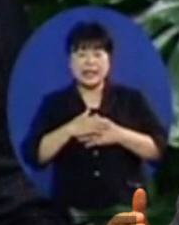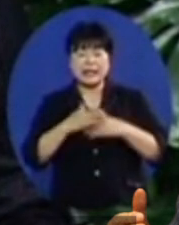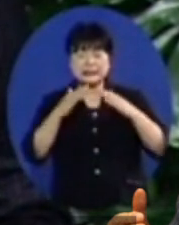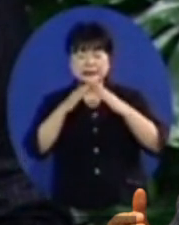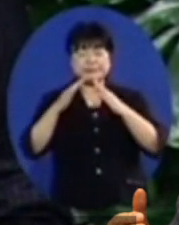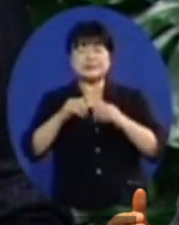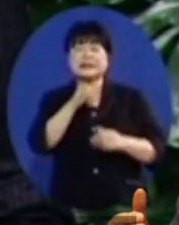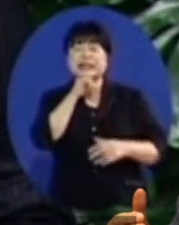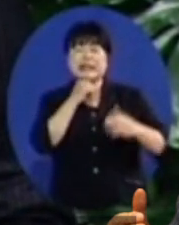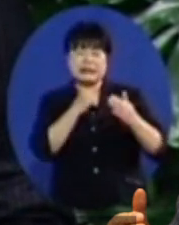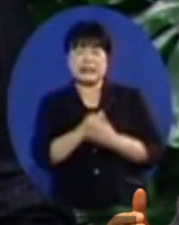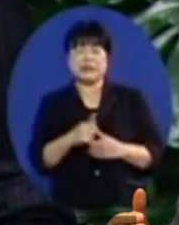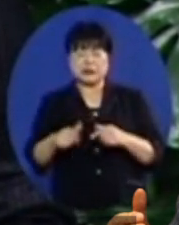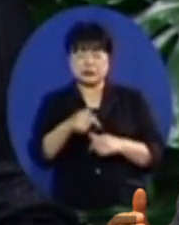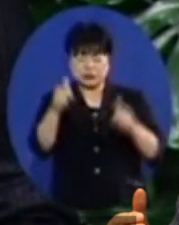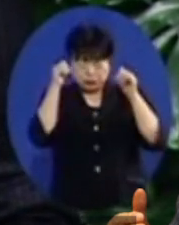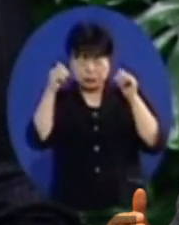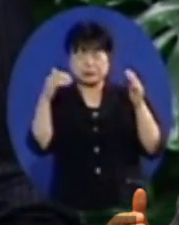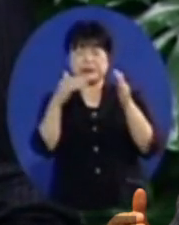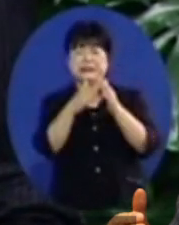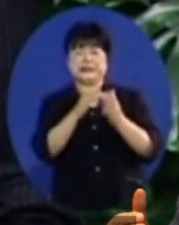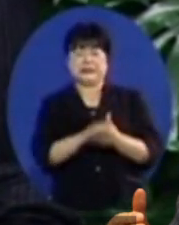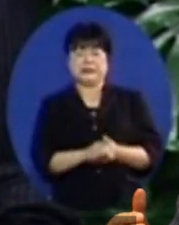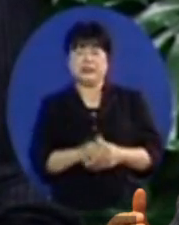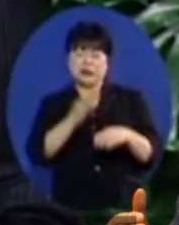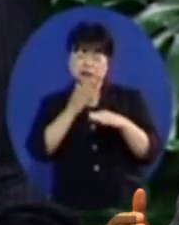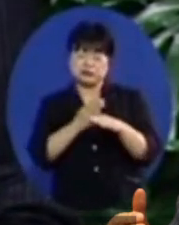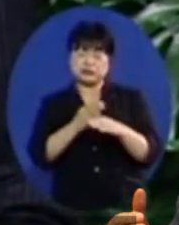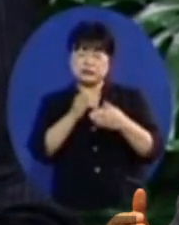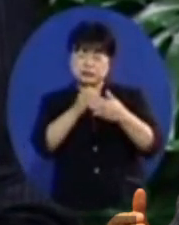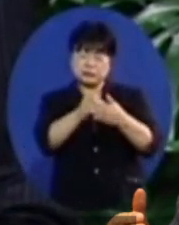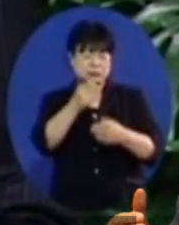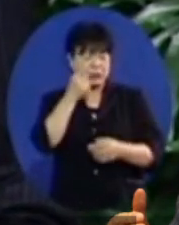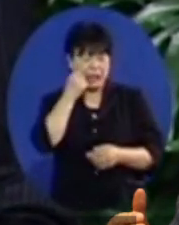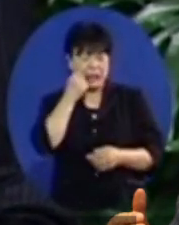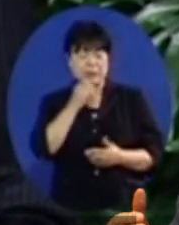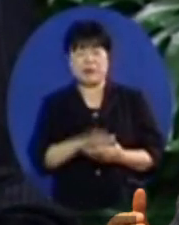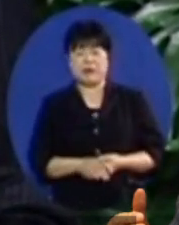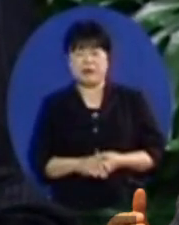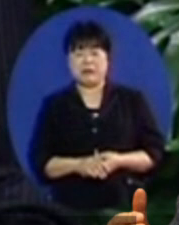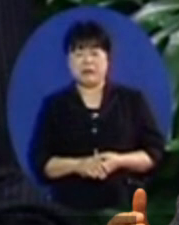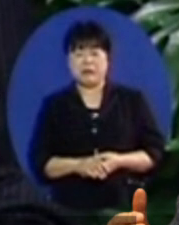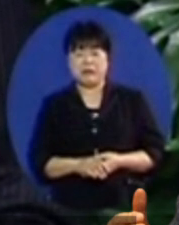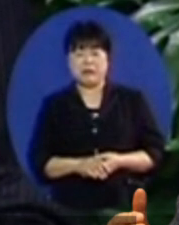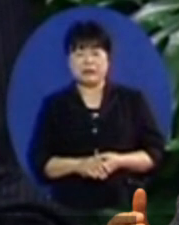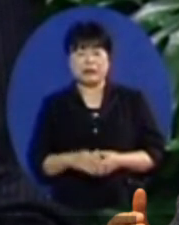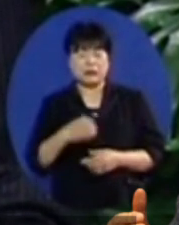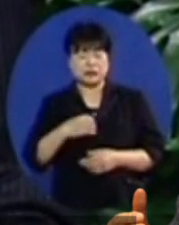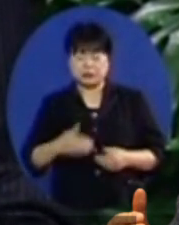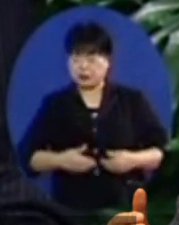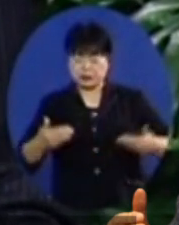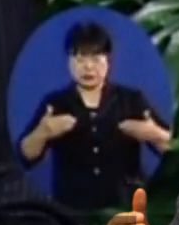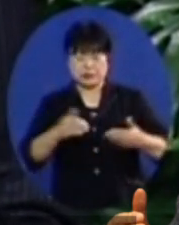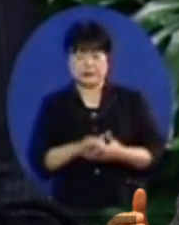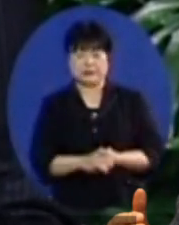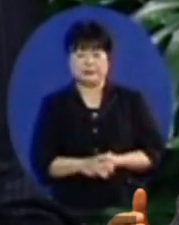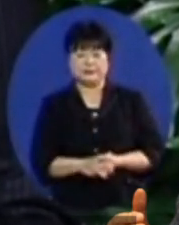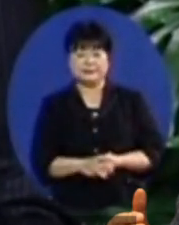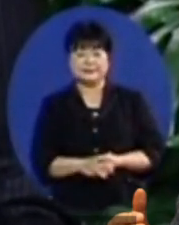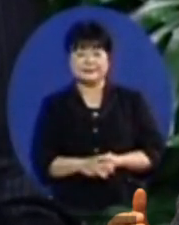가난해서 초등학교밖에 못 나왔습니다. 중등학교밖에 못 나왔습니다. 탄식할 필요 없어요. 그렇다고